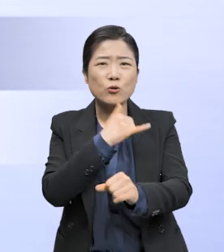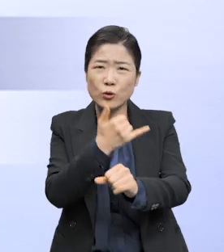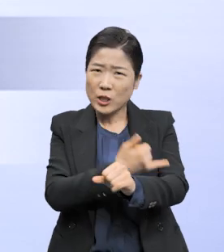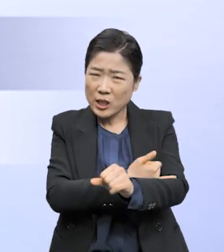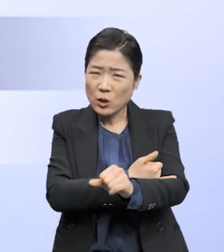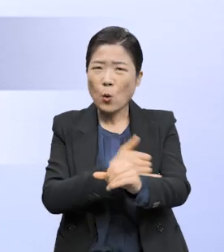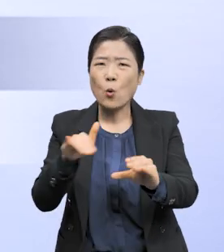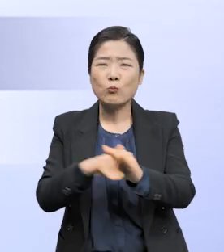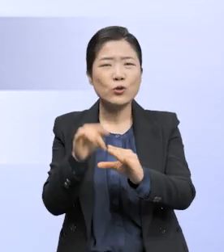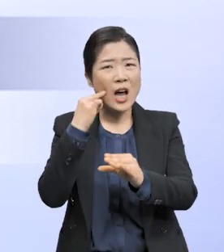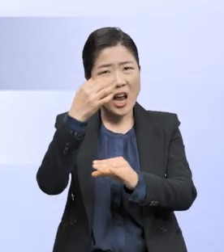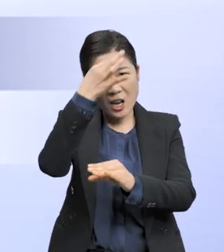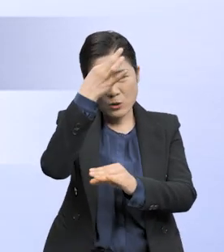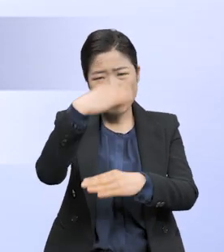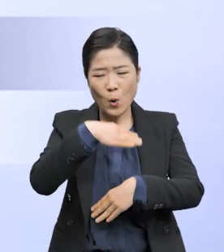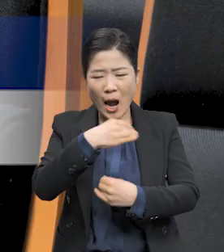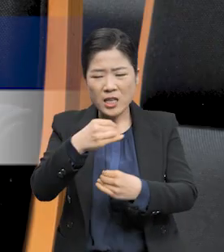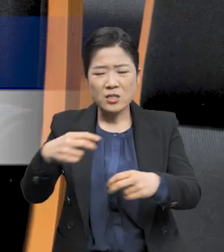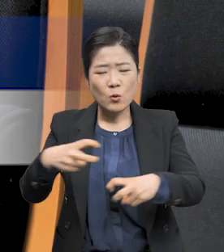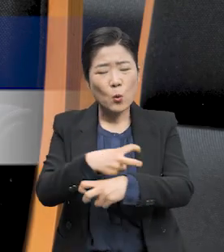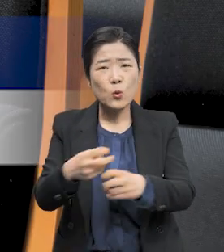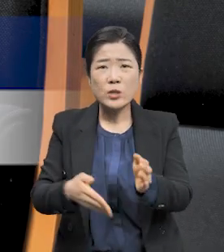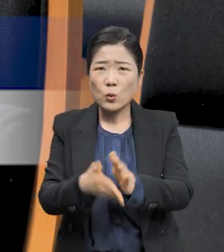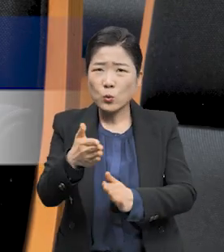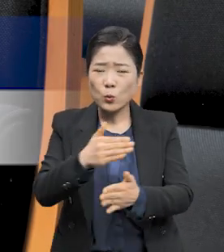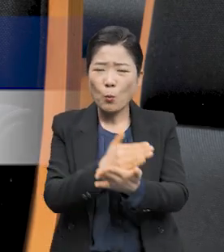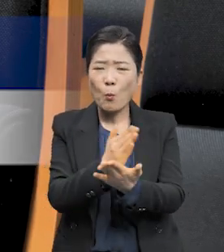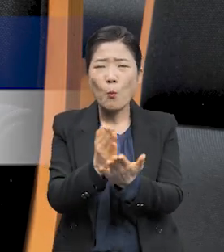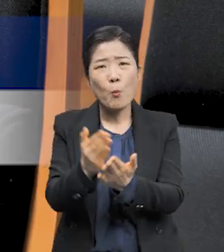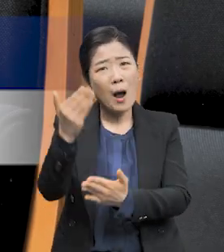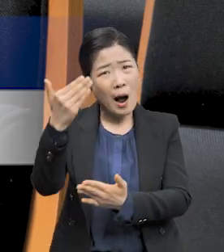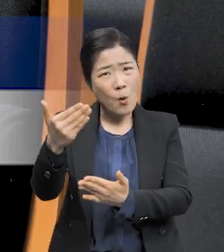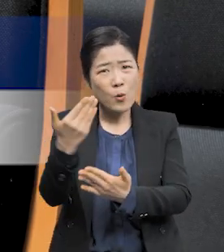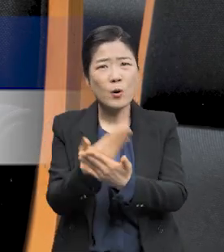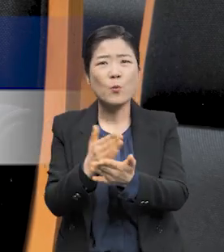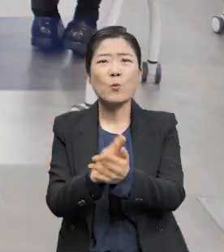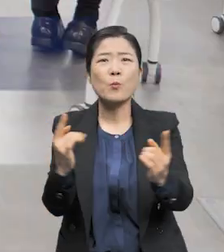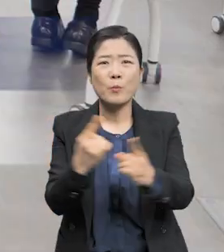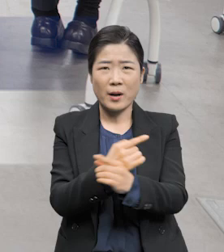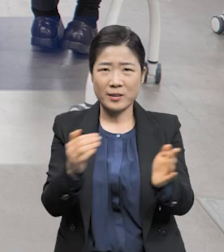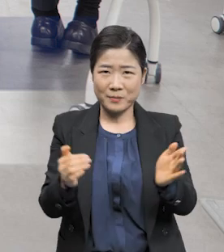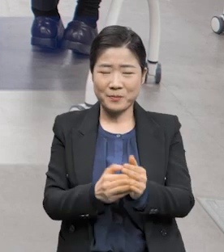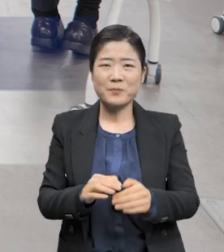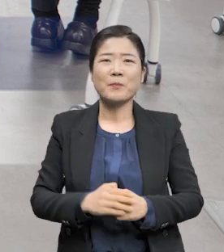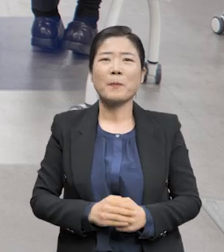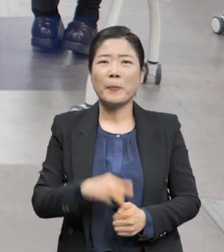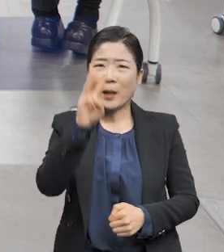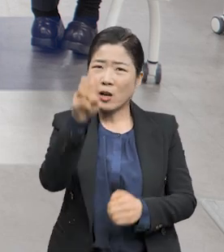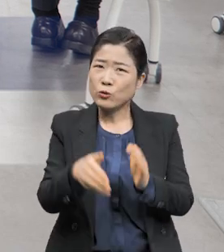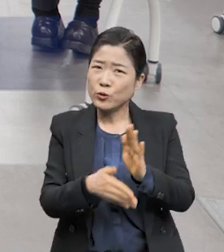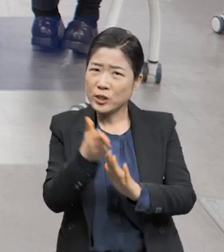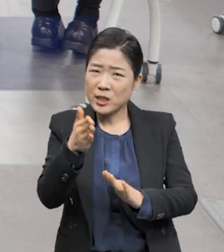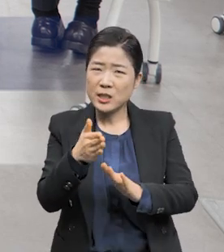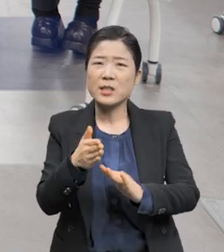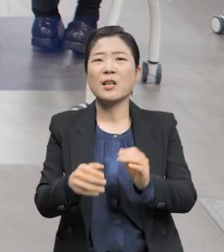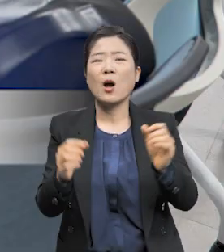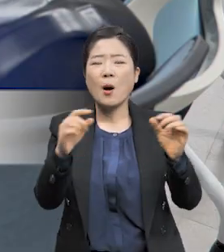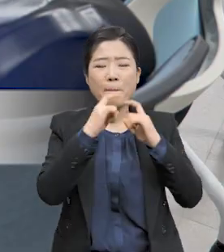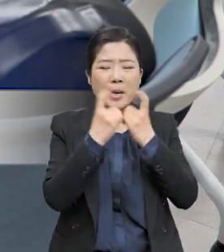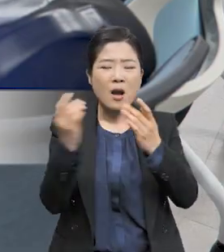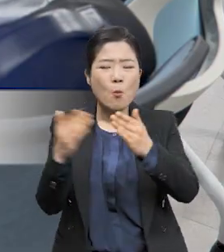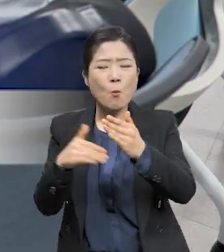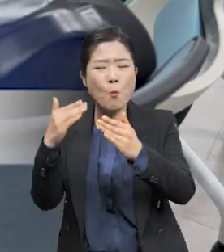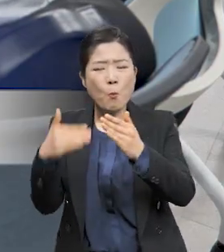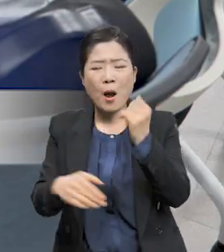이주민 문화예술 안전도시교통 등 9개 분과로 재개 편했습니다 광주시는 앞으로 민관협치